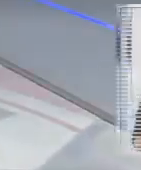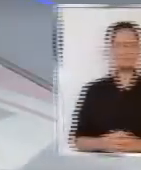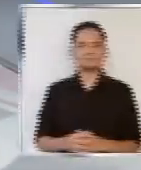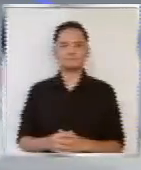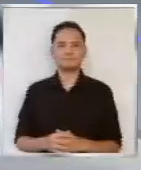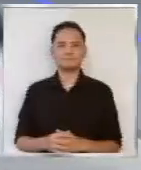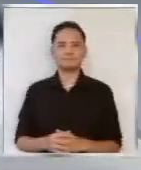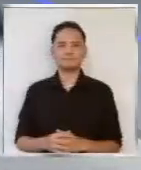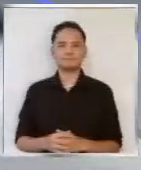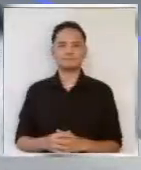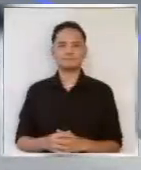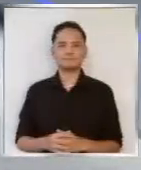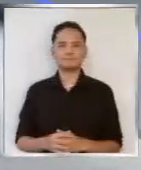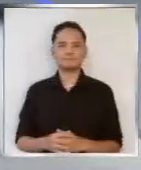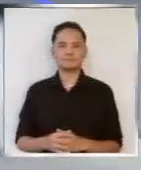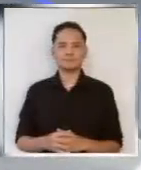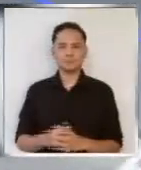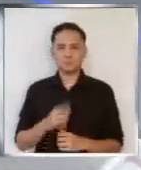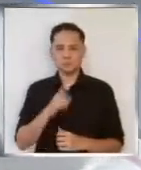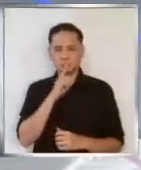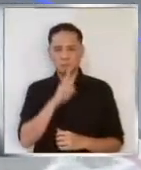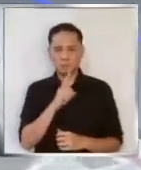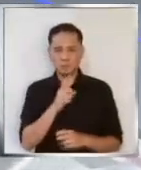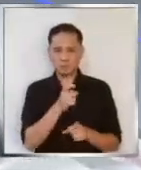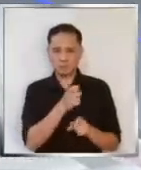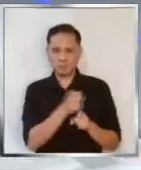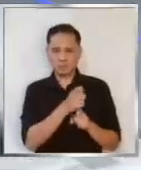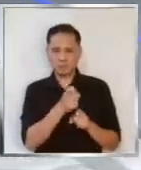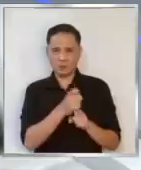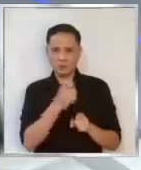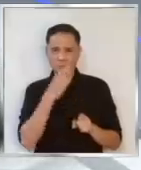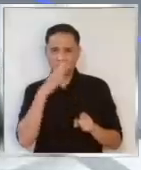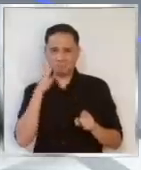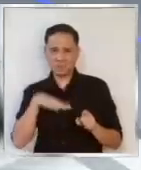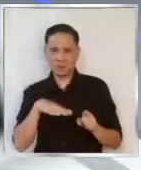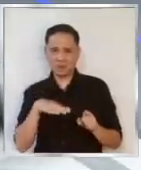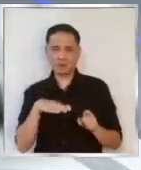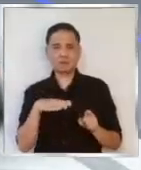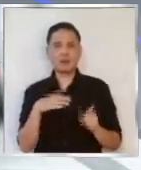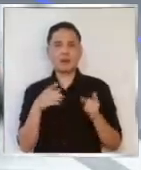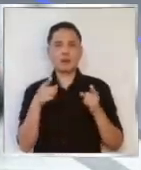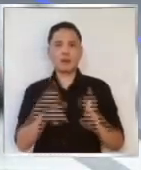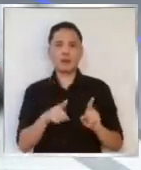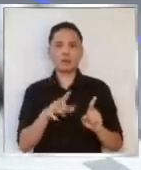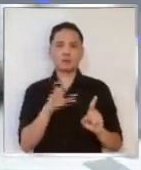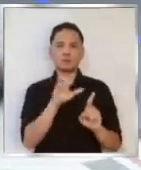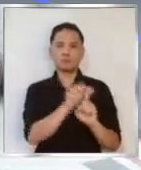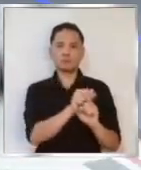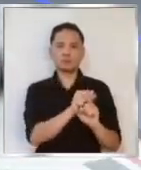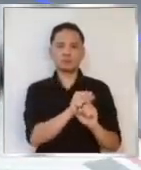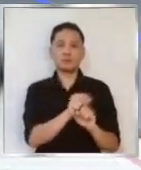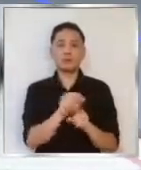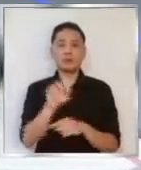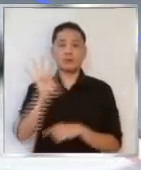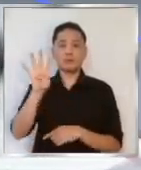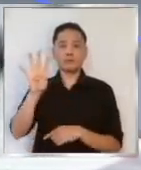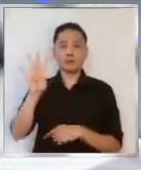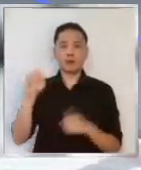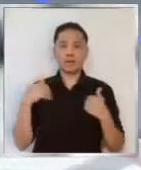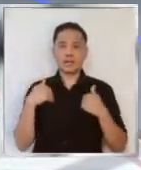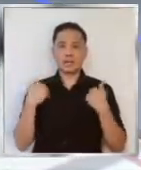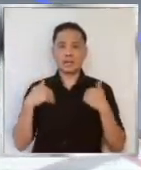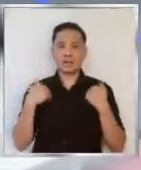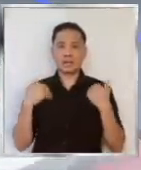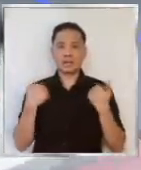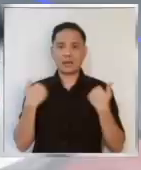Masamang biro na nauwi sa pagkakaaresto. Ganyan ang nangyari sa apat na kabataan sa lungsod ng Valenzuela. Ang